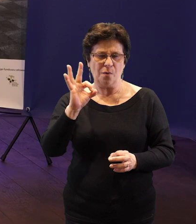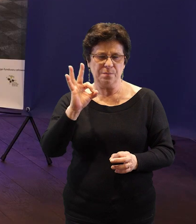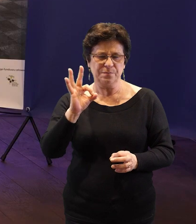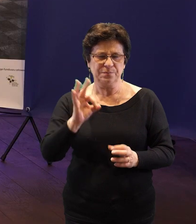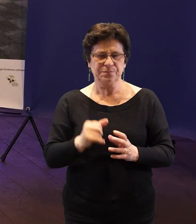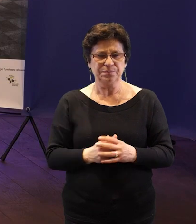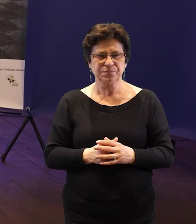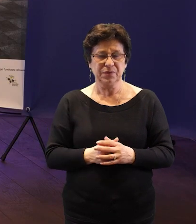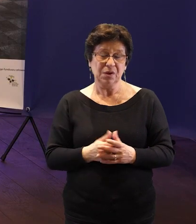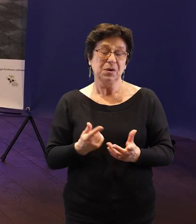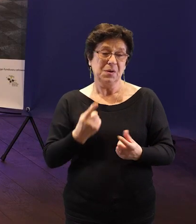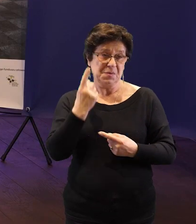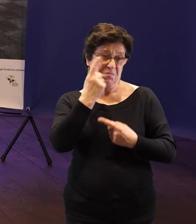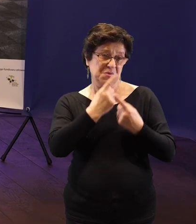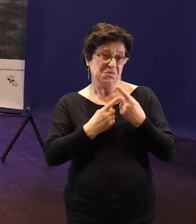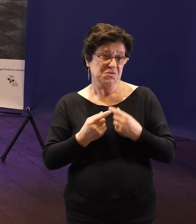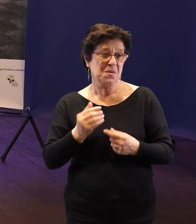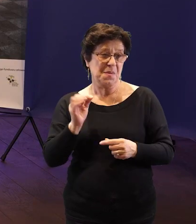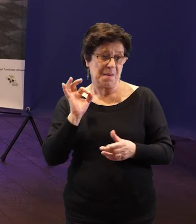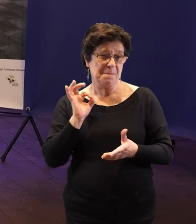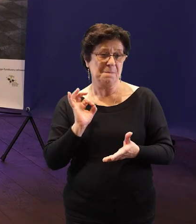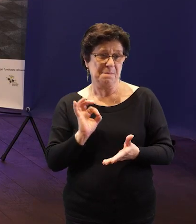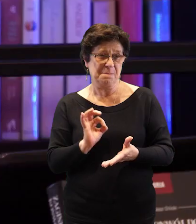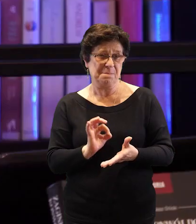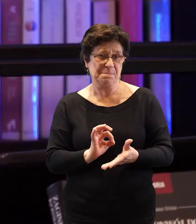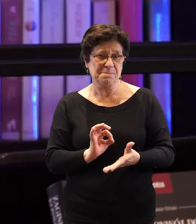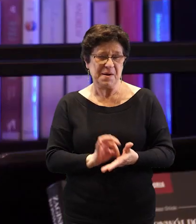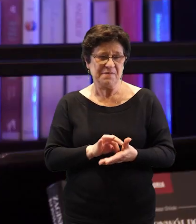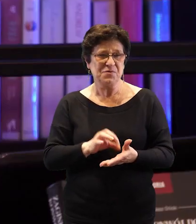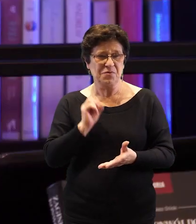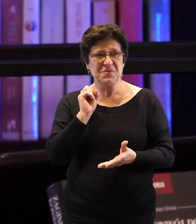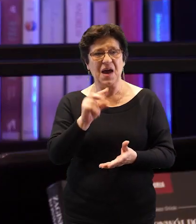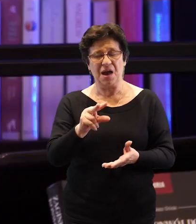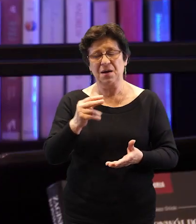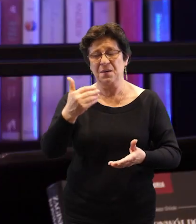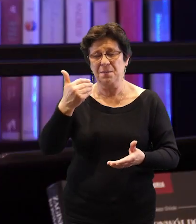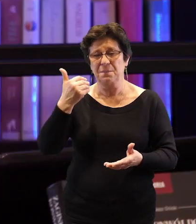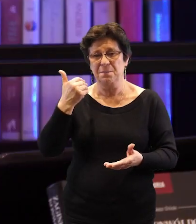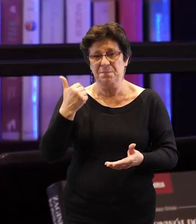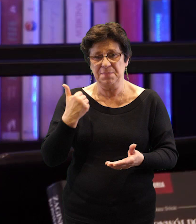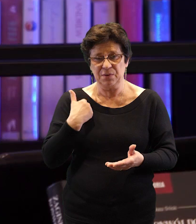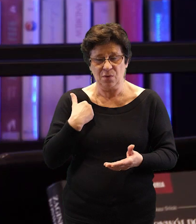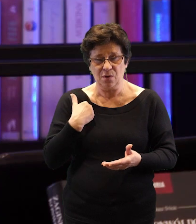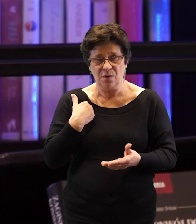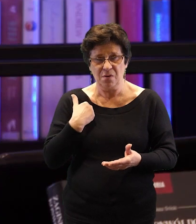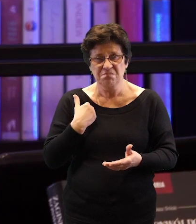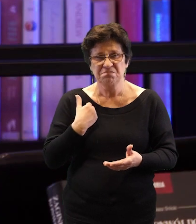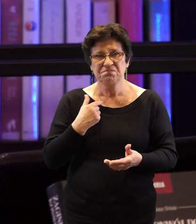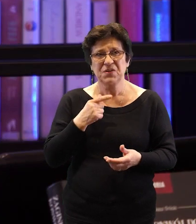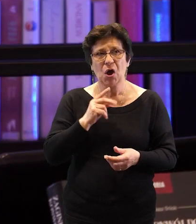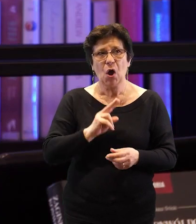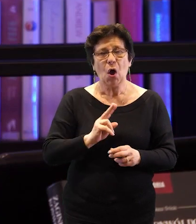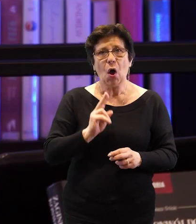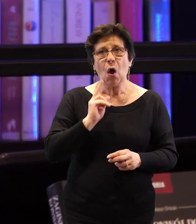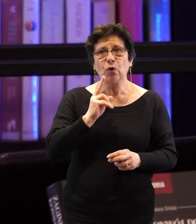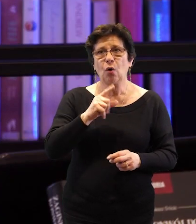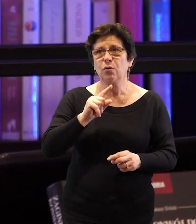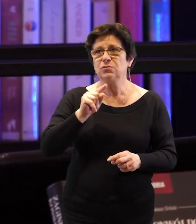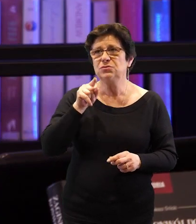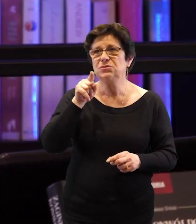najbardziej logiczny. Było na pewno dla mnie logiczniejsze to, że ktoś gdzieś testuje potajemnie jakieś